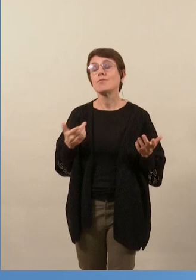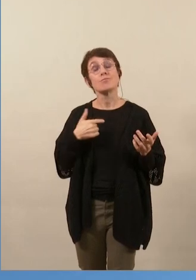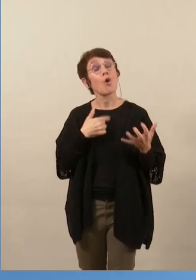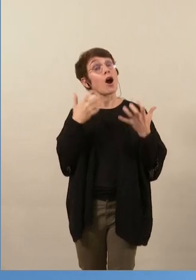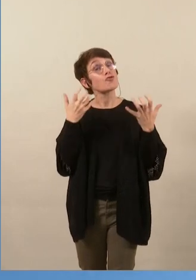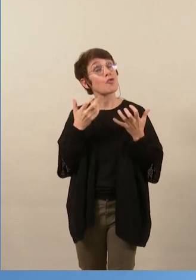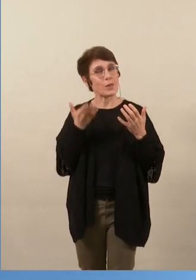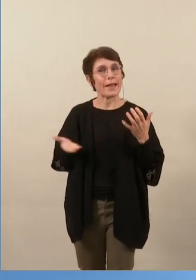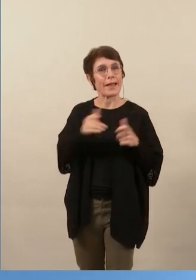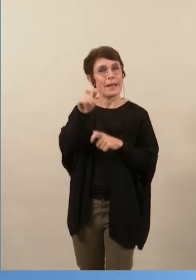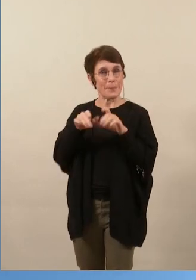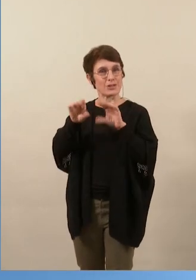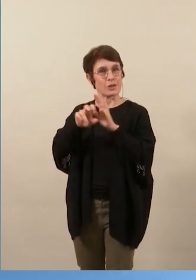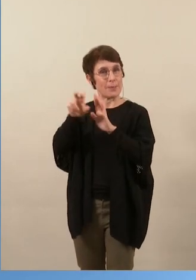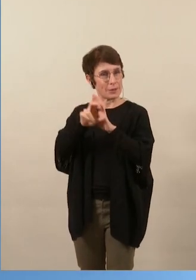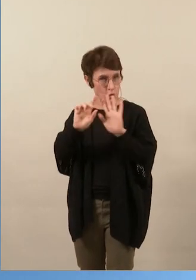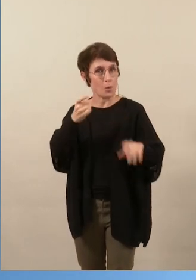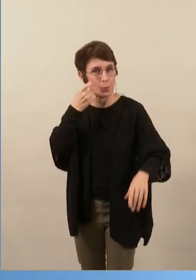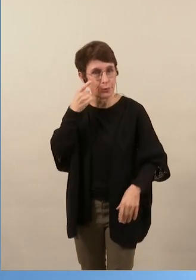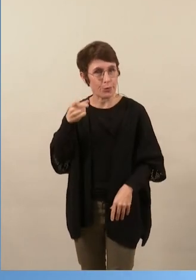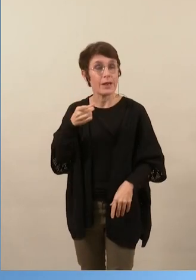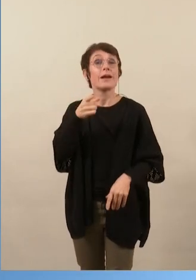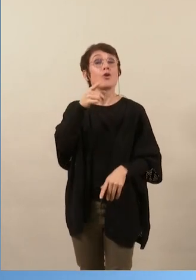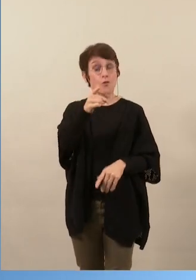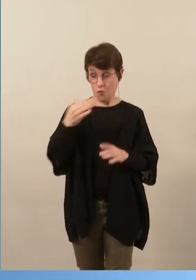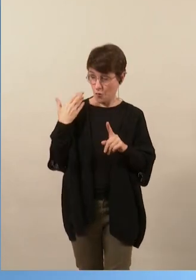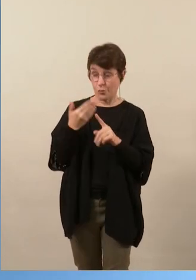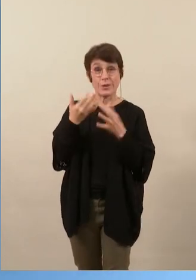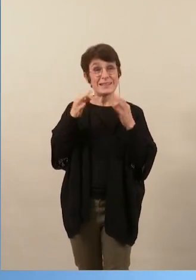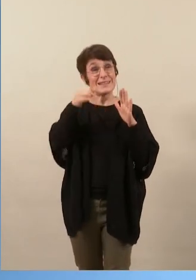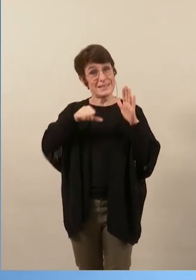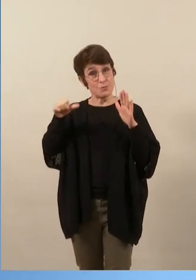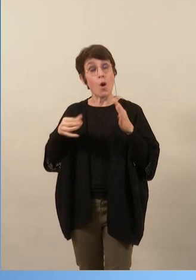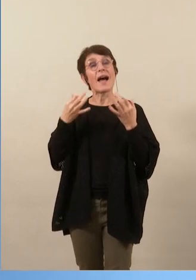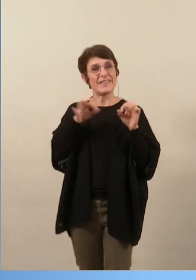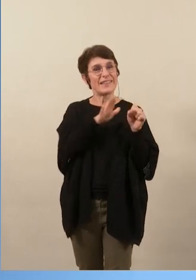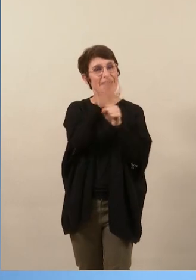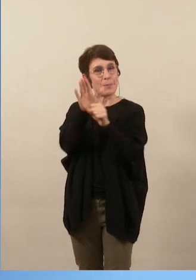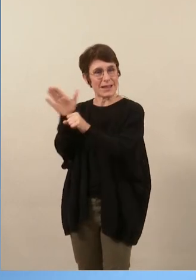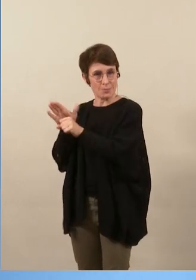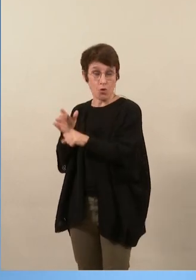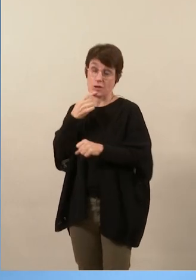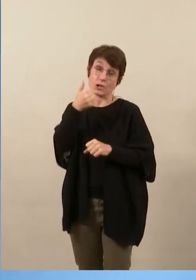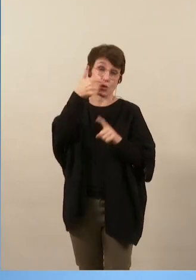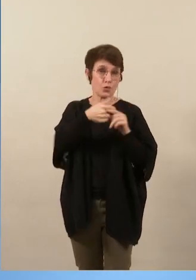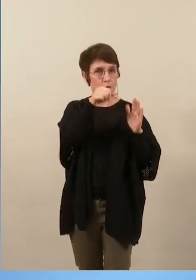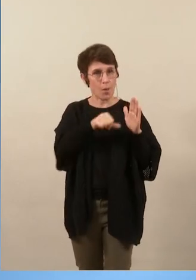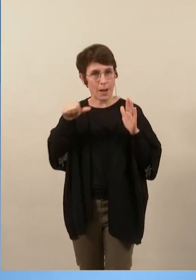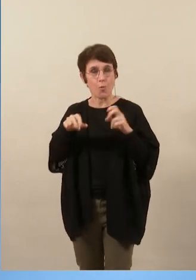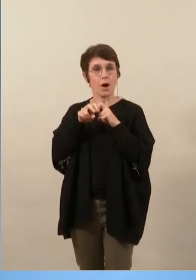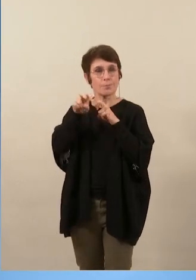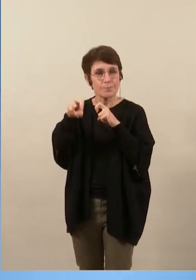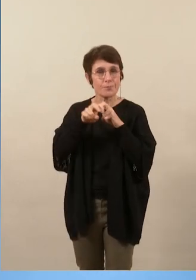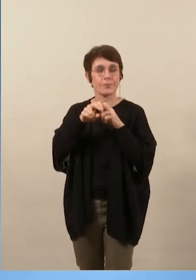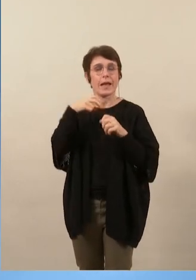conscience ça représente 10 déplacements vous concernant en 10 mois c'est-à-dire une fois par mois sur soit la gare SNCF de